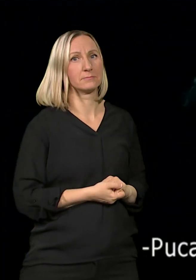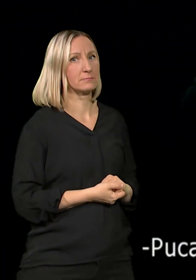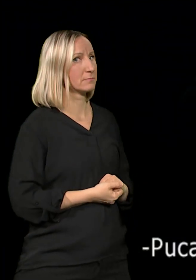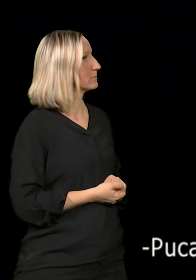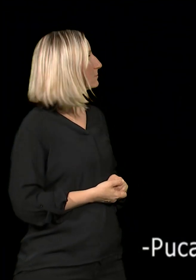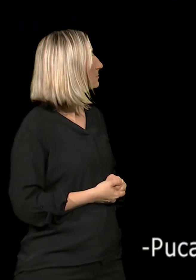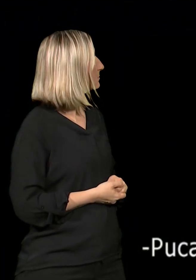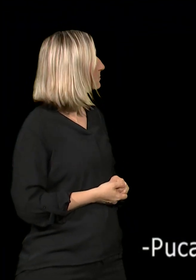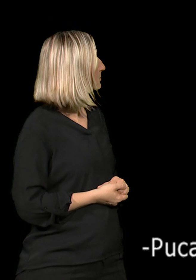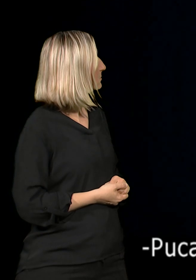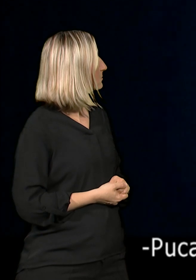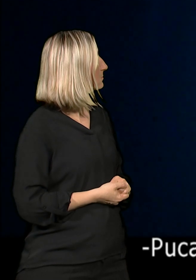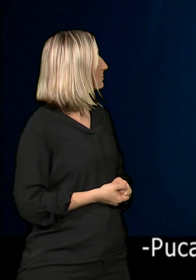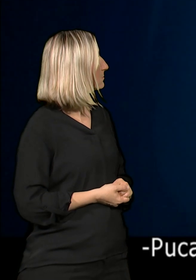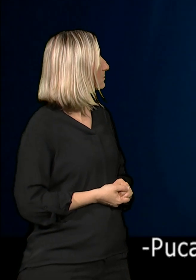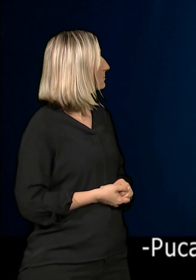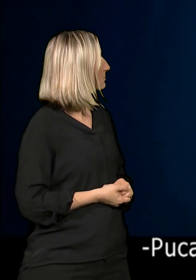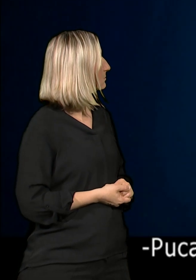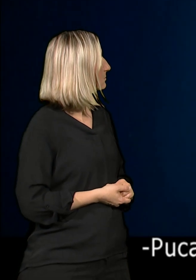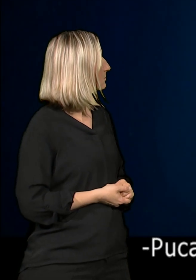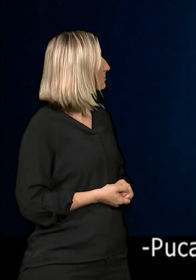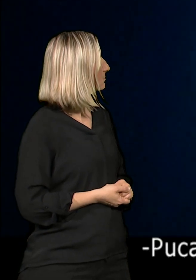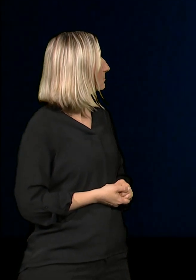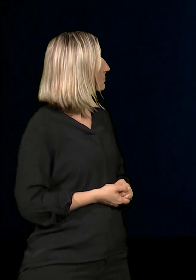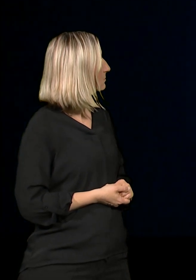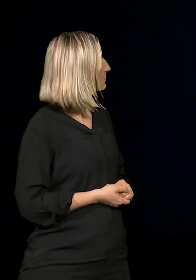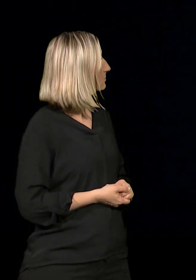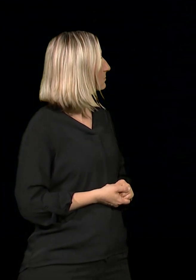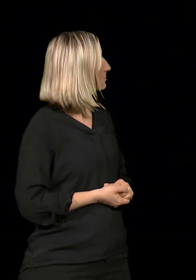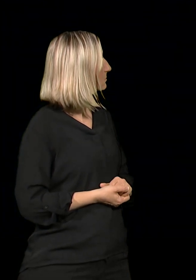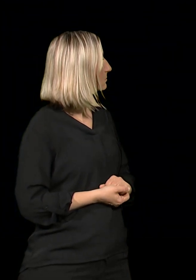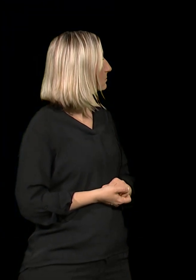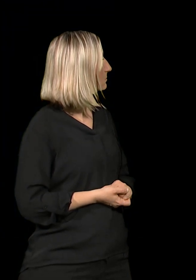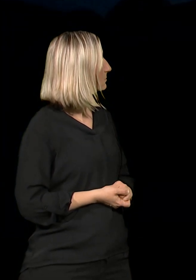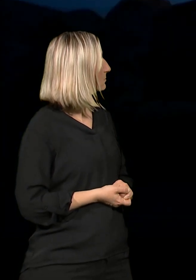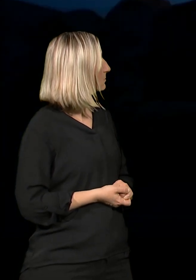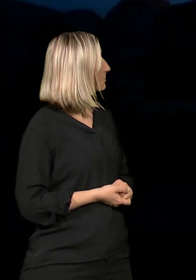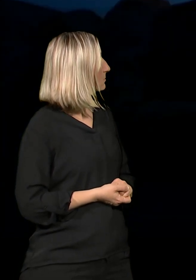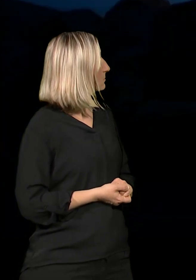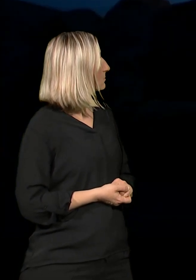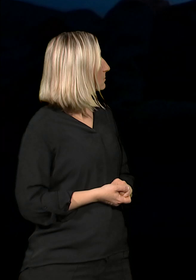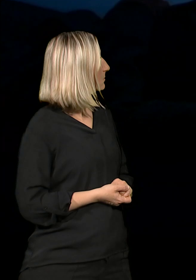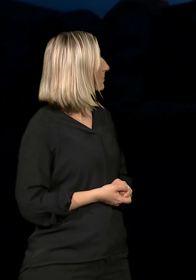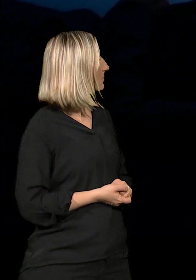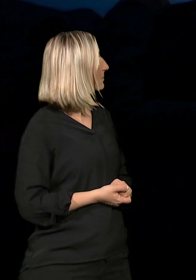Мам, лед трещит. Трещит? Он с тобой разговаривает. У тебя все